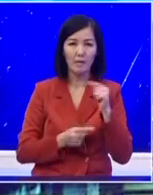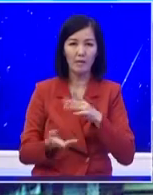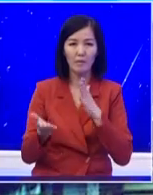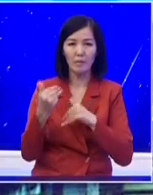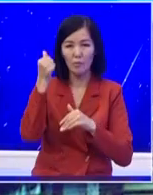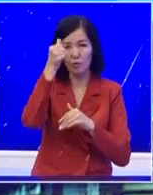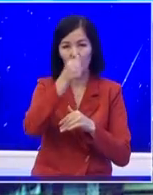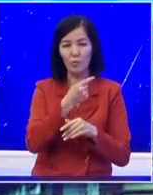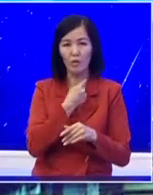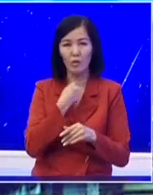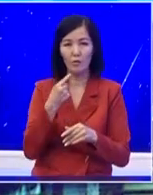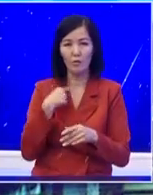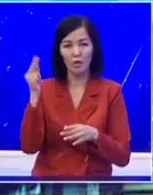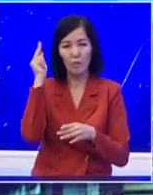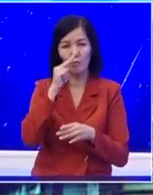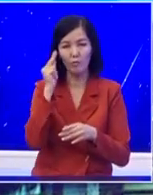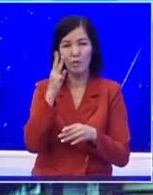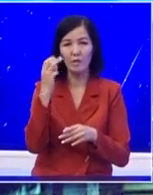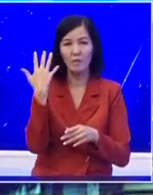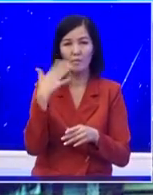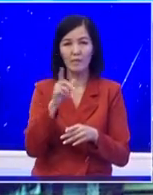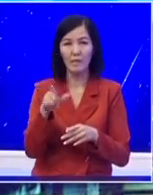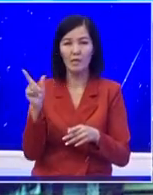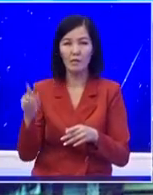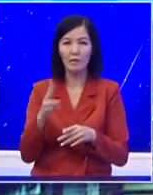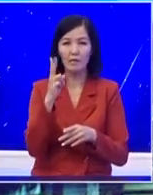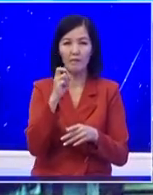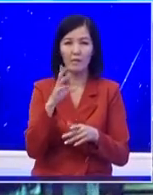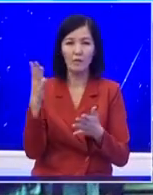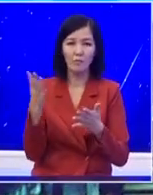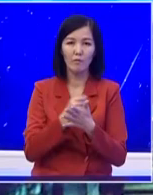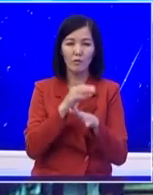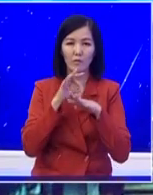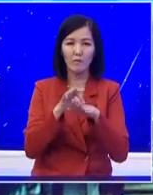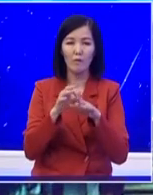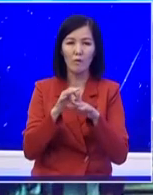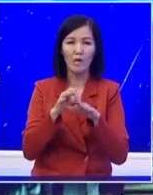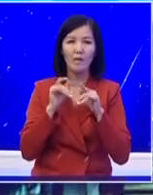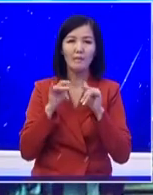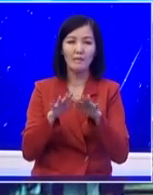Талдыкургане обучились по данному курсу 350 человек. 200 из них успешно ведут свое дело.